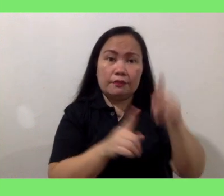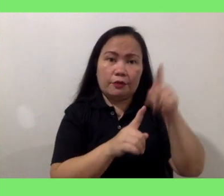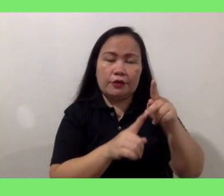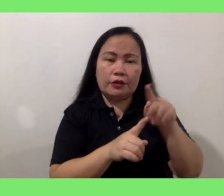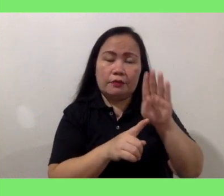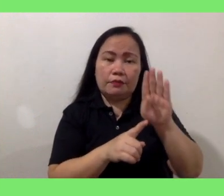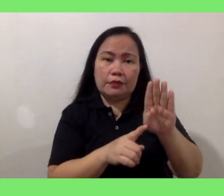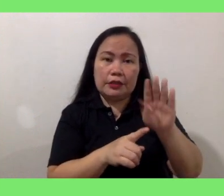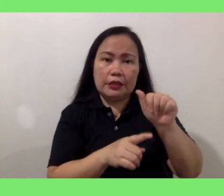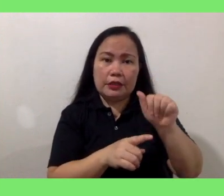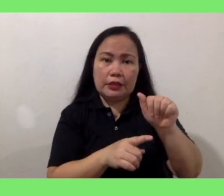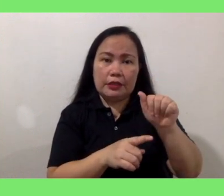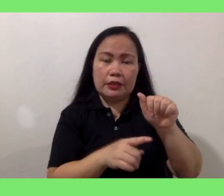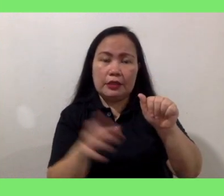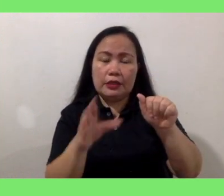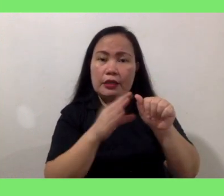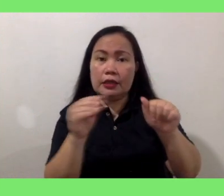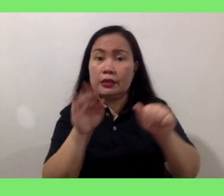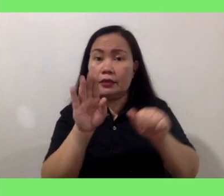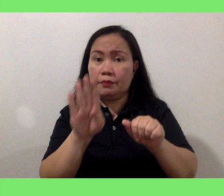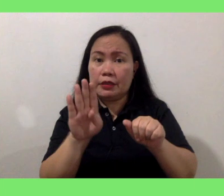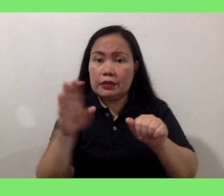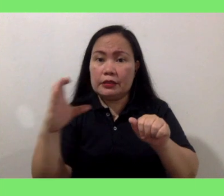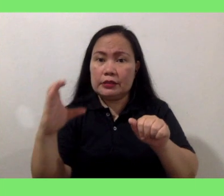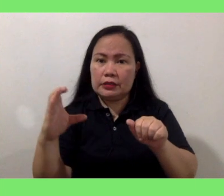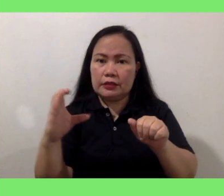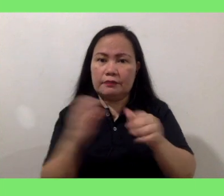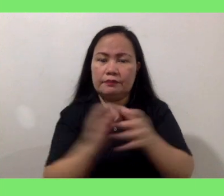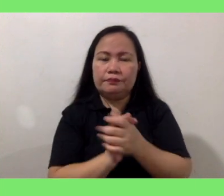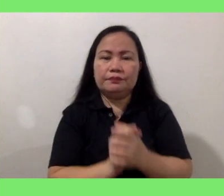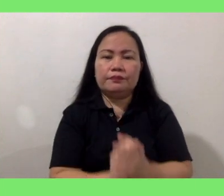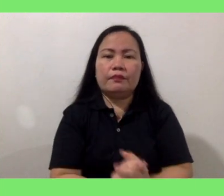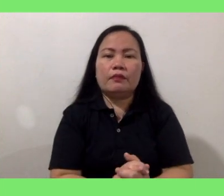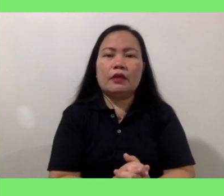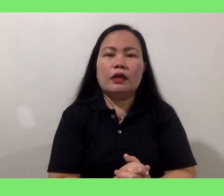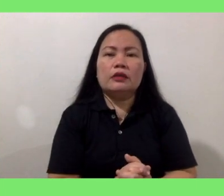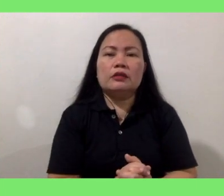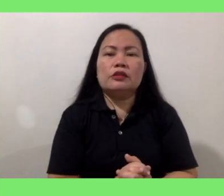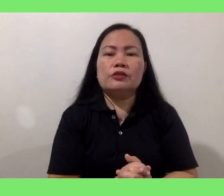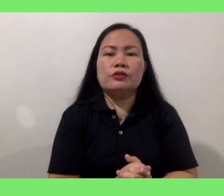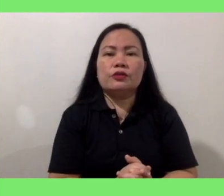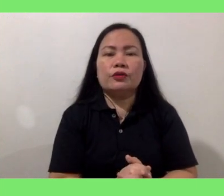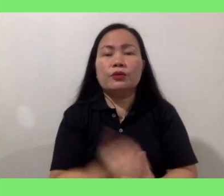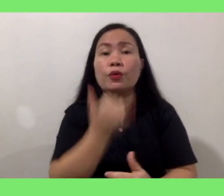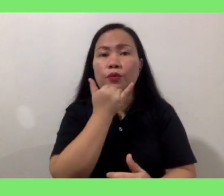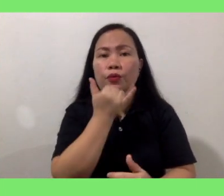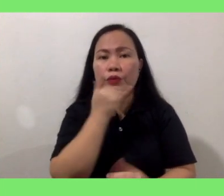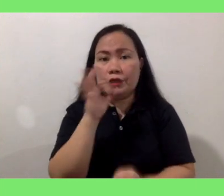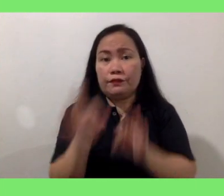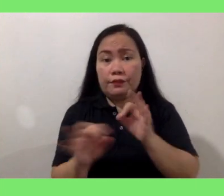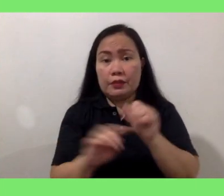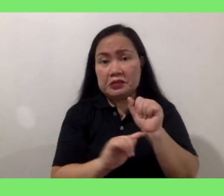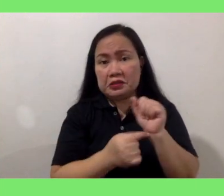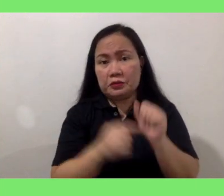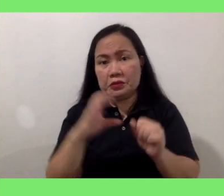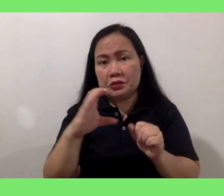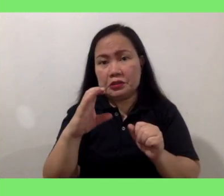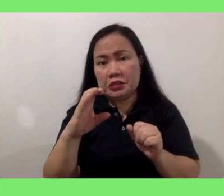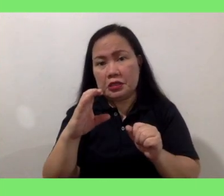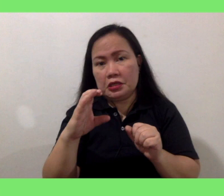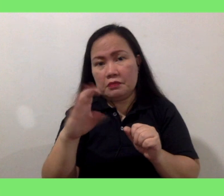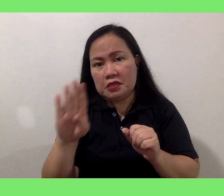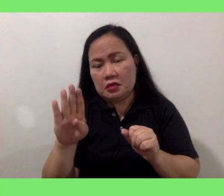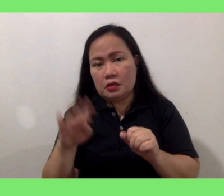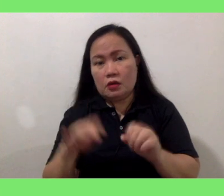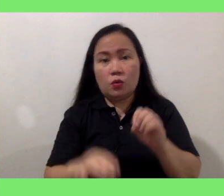mo, ibig sabihin, wala silang common endpoint. Kung ray CB, nauna si C dito, di ba ang sabi